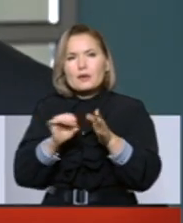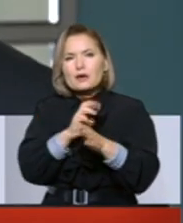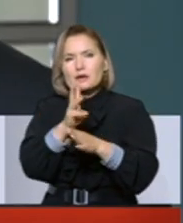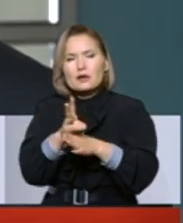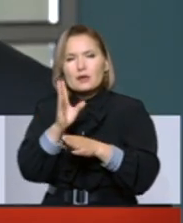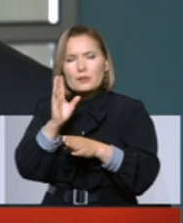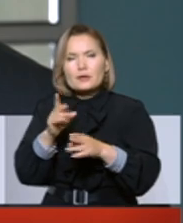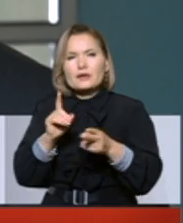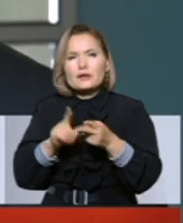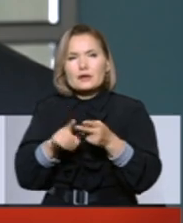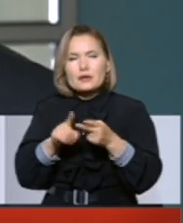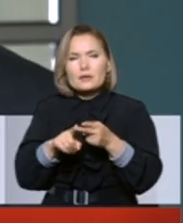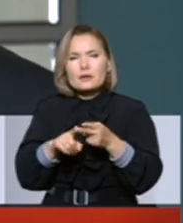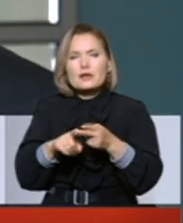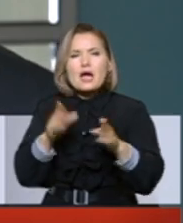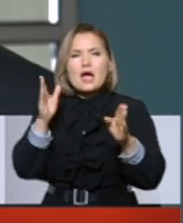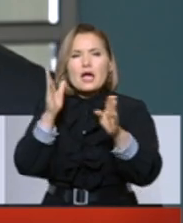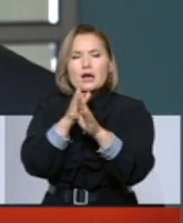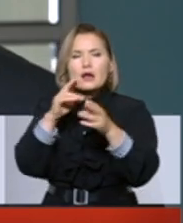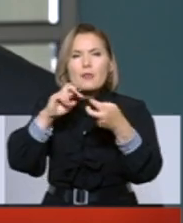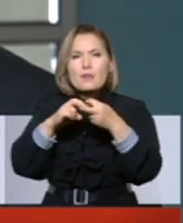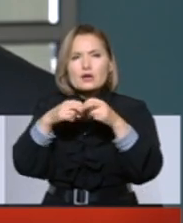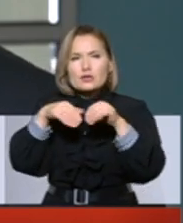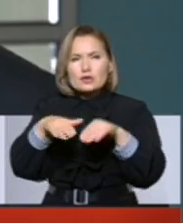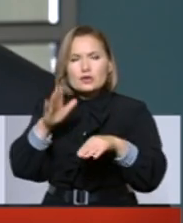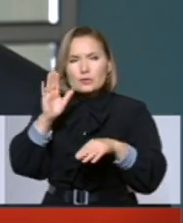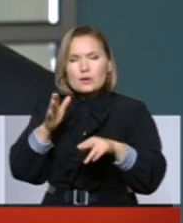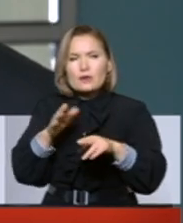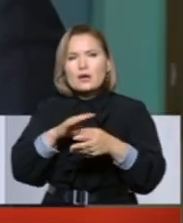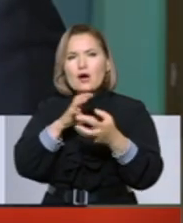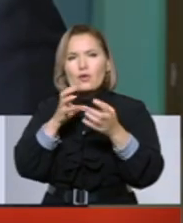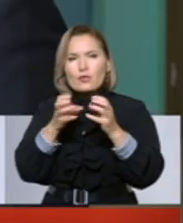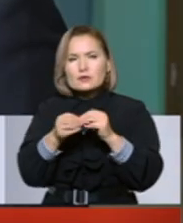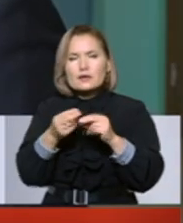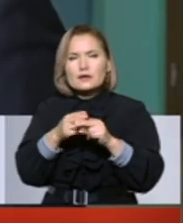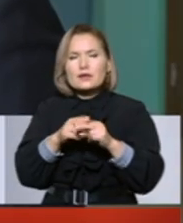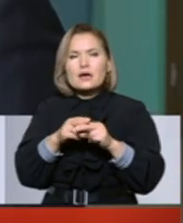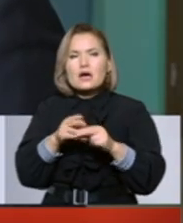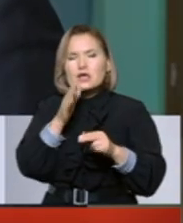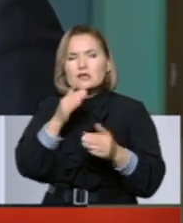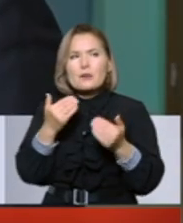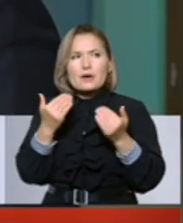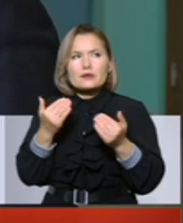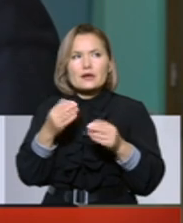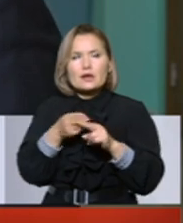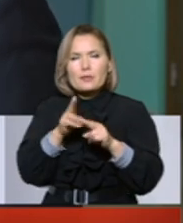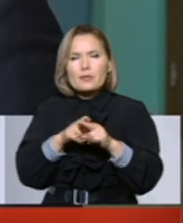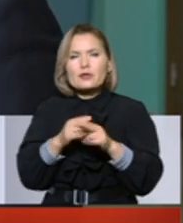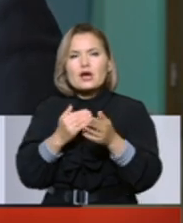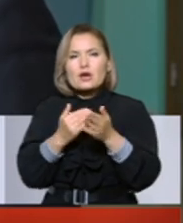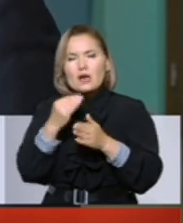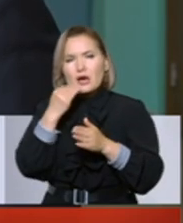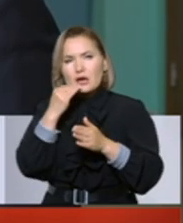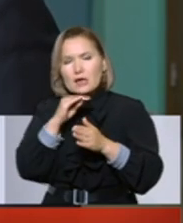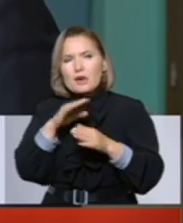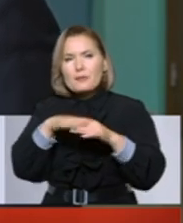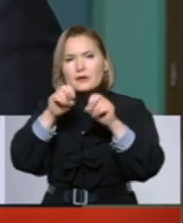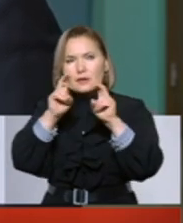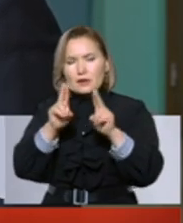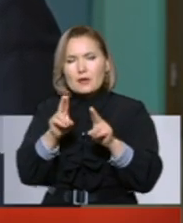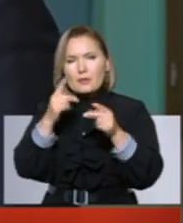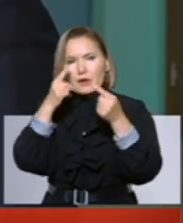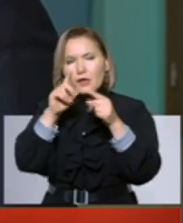көзімен, екінші ол экология мәселесі қоршаған ортаға кері әсер болмайды. Заманауи жаңа жоғары технологиялық мамандарды